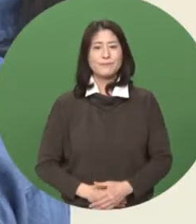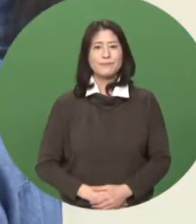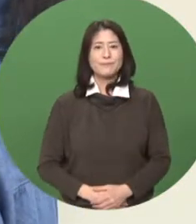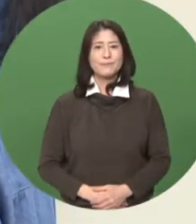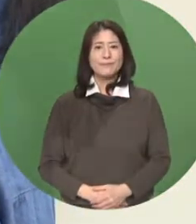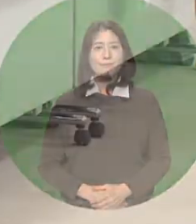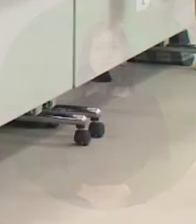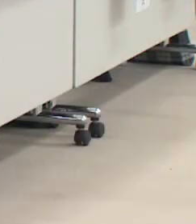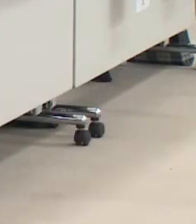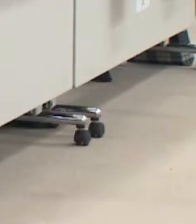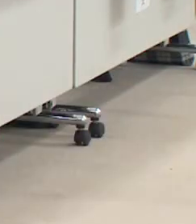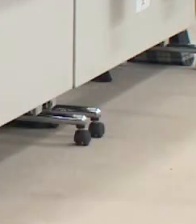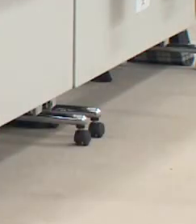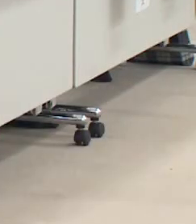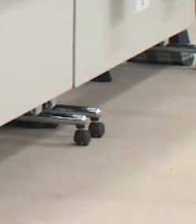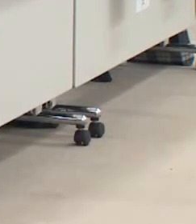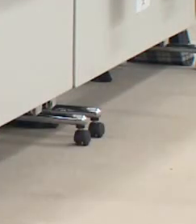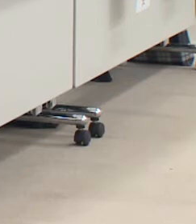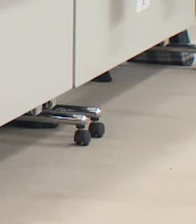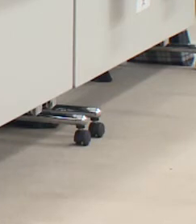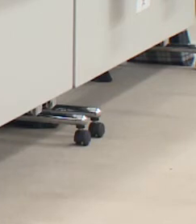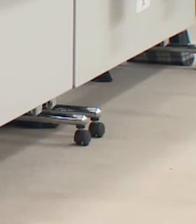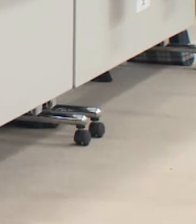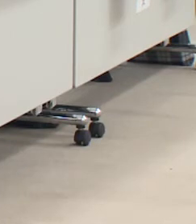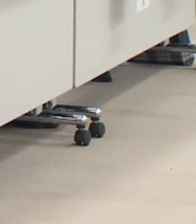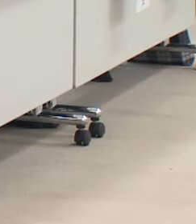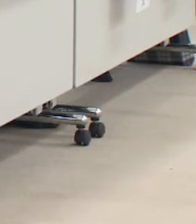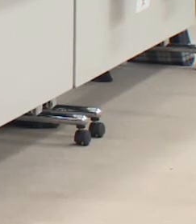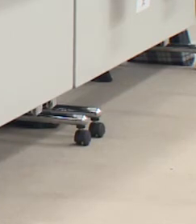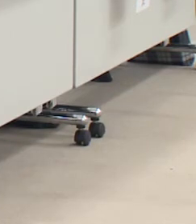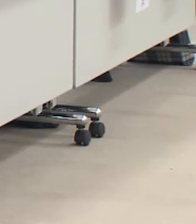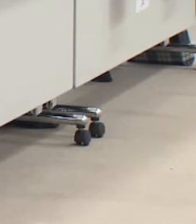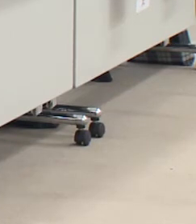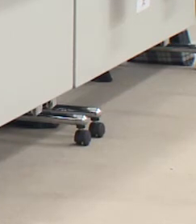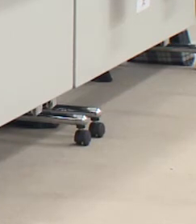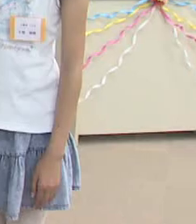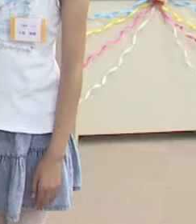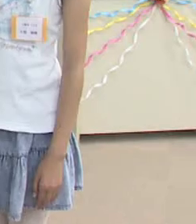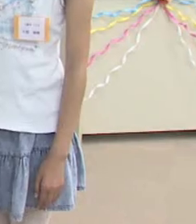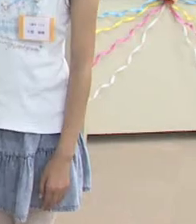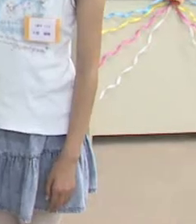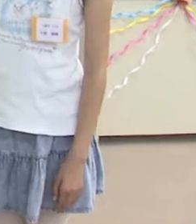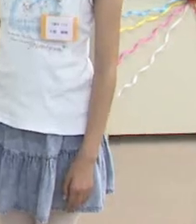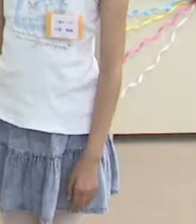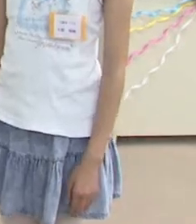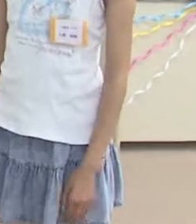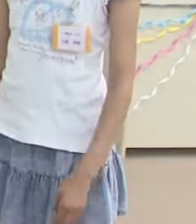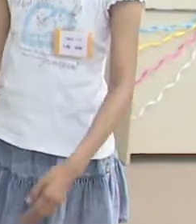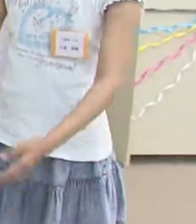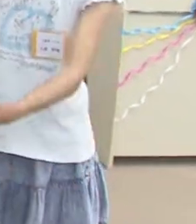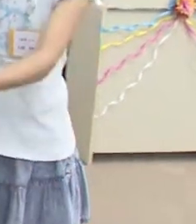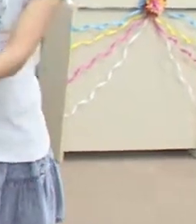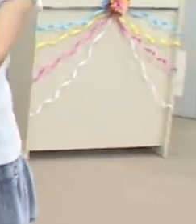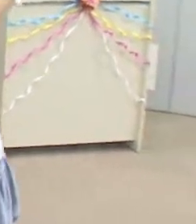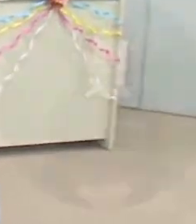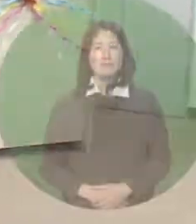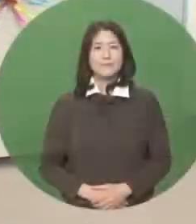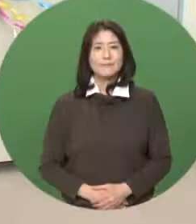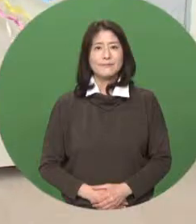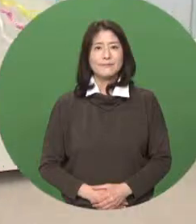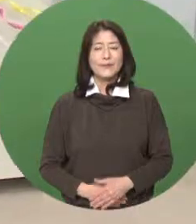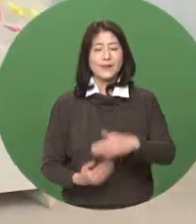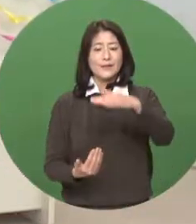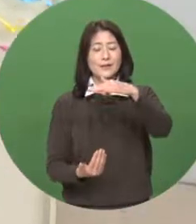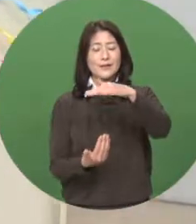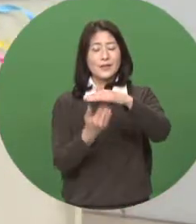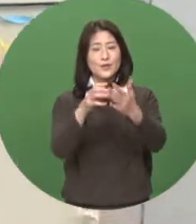競われます。 パンのソーセージの肉汁がいい感じに出ていて、噛めば噛むほど旨味が出て、 本当におめでとうございます。